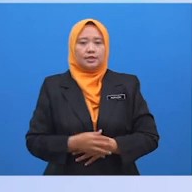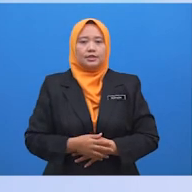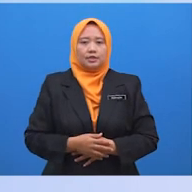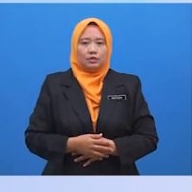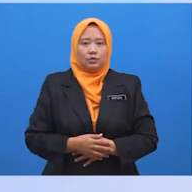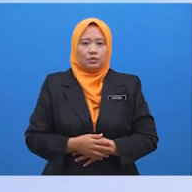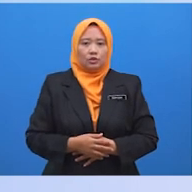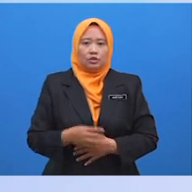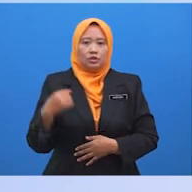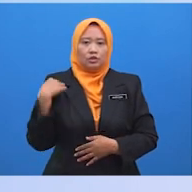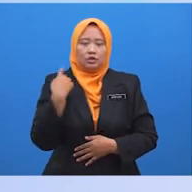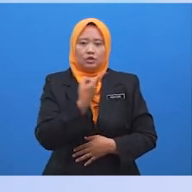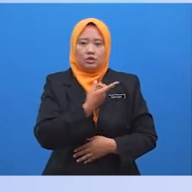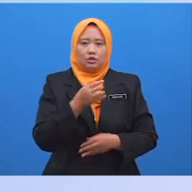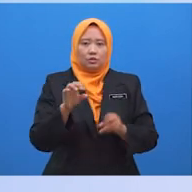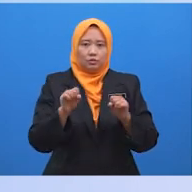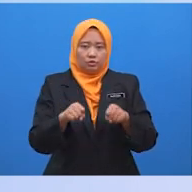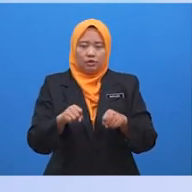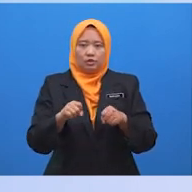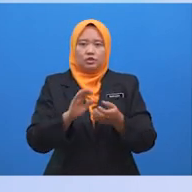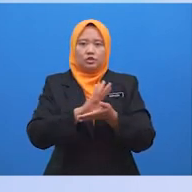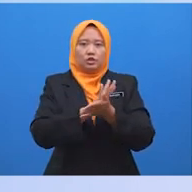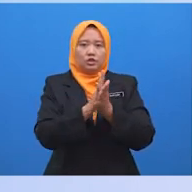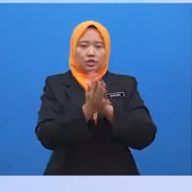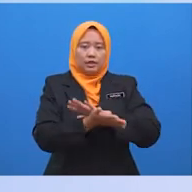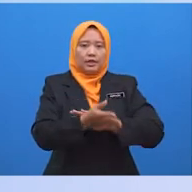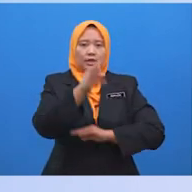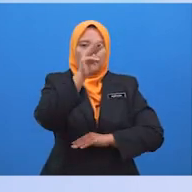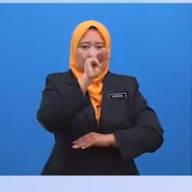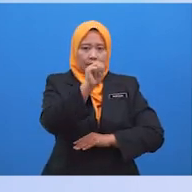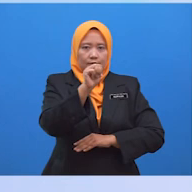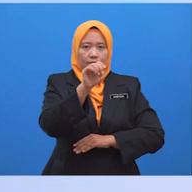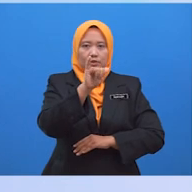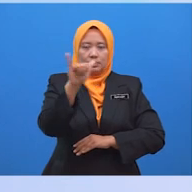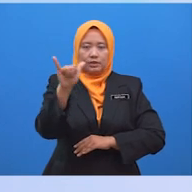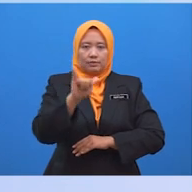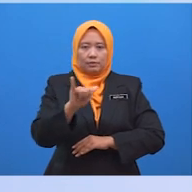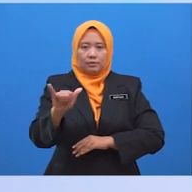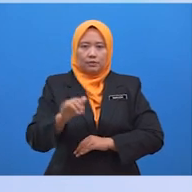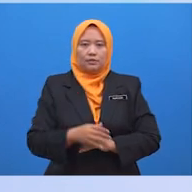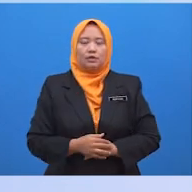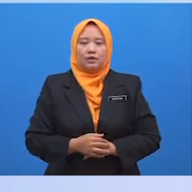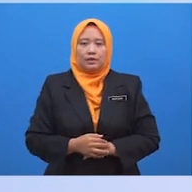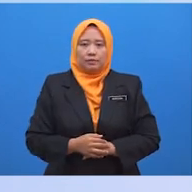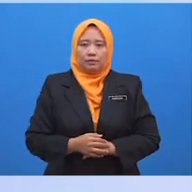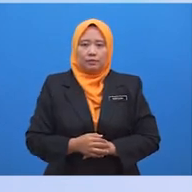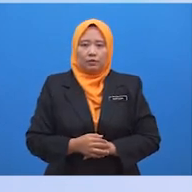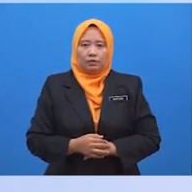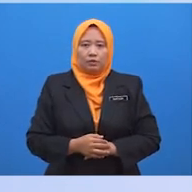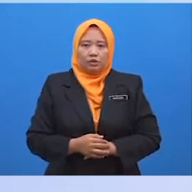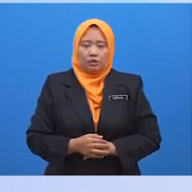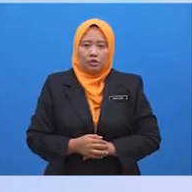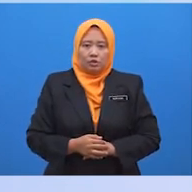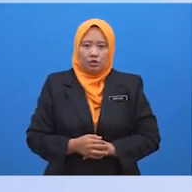tolak X1, kecerunan garis lurus M juga boleh dikira dengan menggunakan hubungan